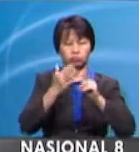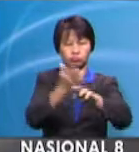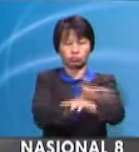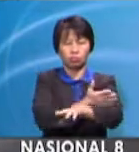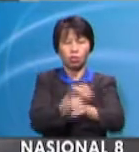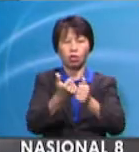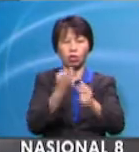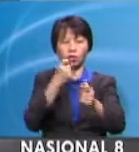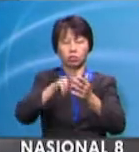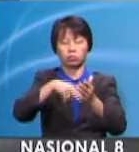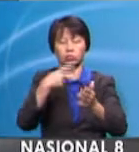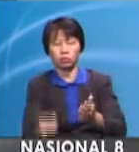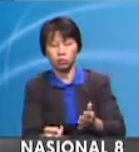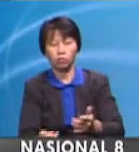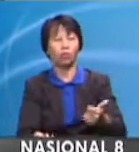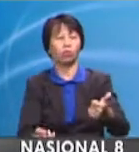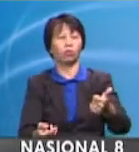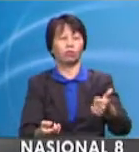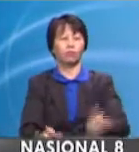daripada kejatuhan